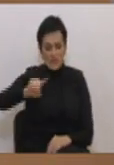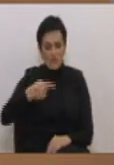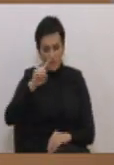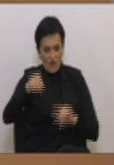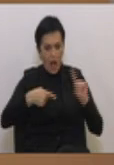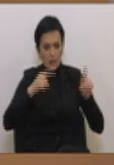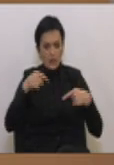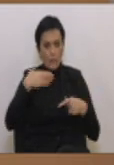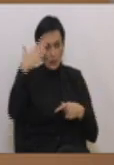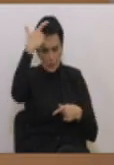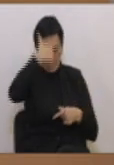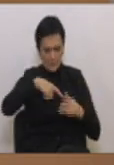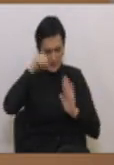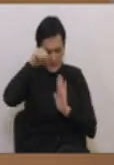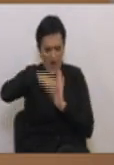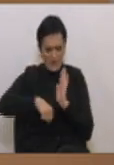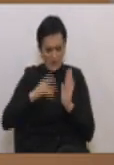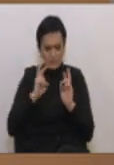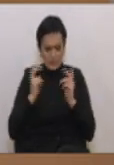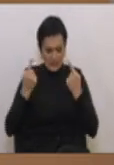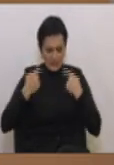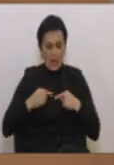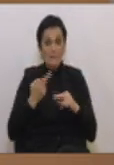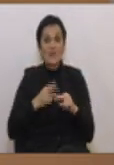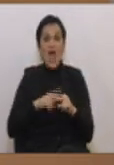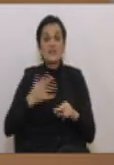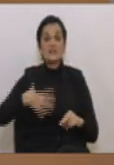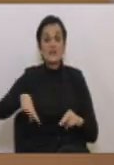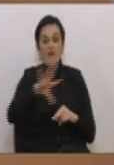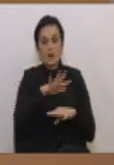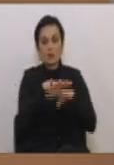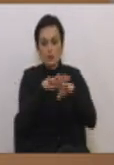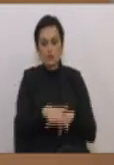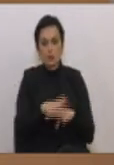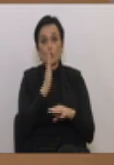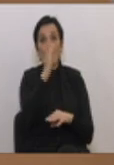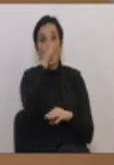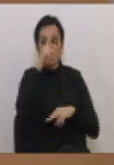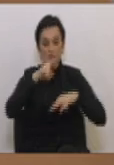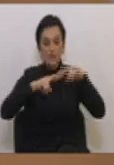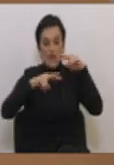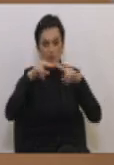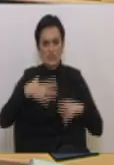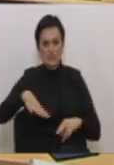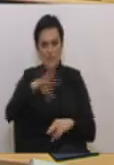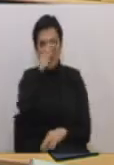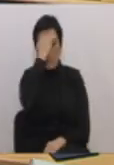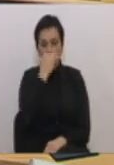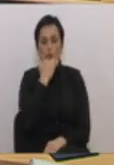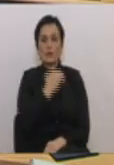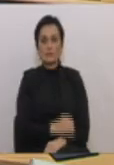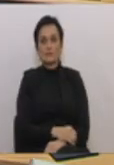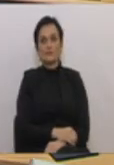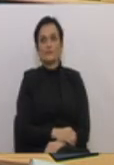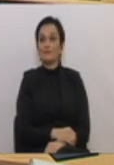ბოროტება ჩვენ თავში დავამარცხოთ. Პათეტიკა კი არ არის, ეს არის ქვეყნის ფუნდამენტი, რაზეც შეიძლება მომავალში აშენდეს ქვეყანა. Მადლობა.